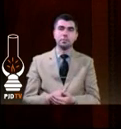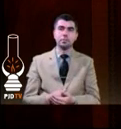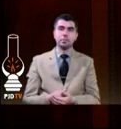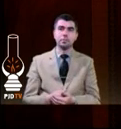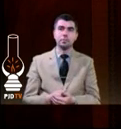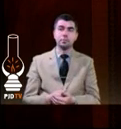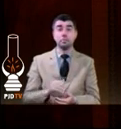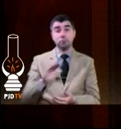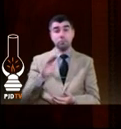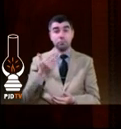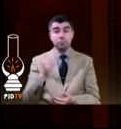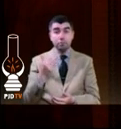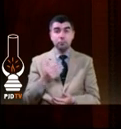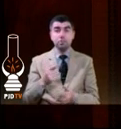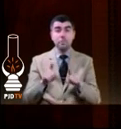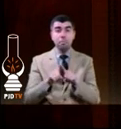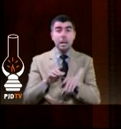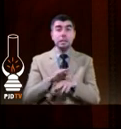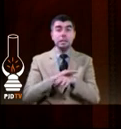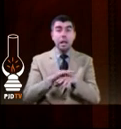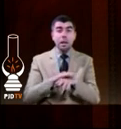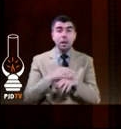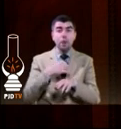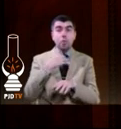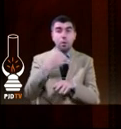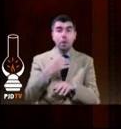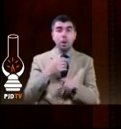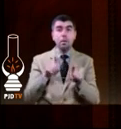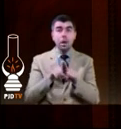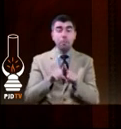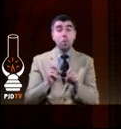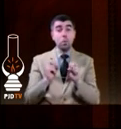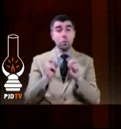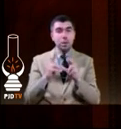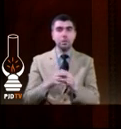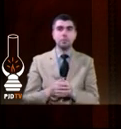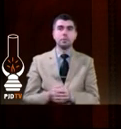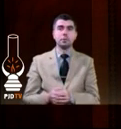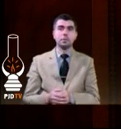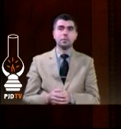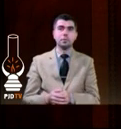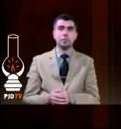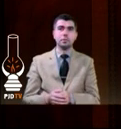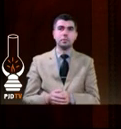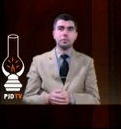ومن المحتمل تكون عنده عواقب سياسية على الأغلبية وانتخابية.